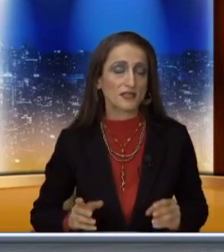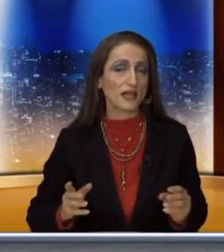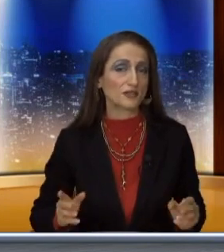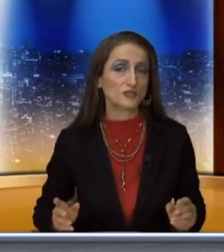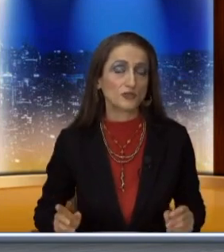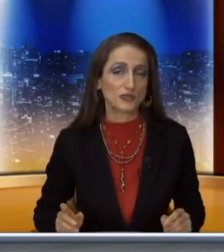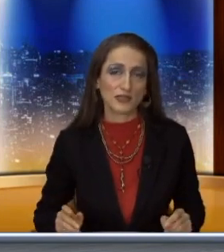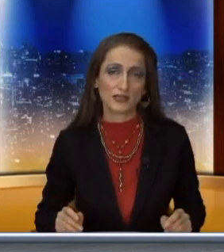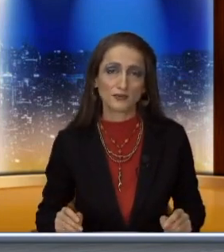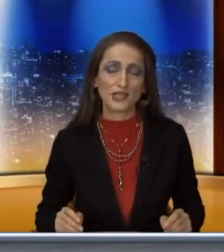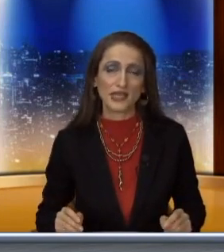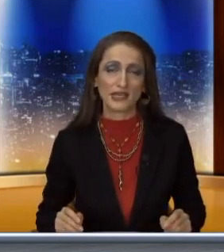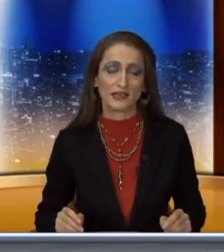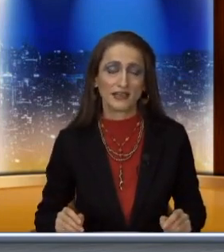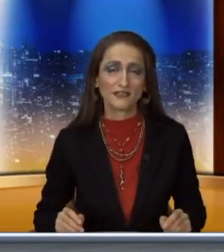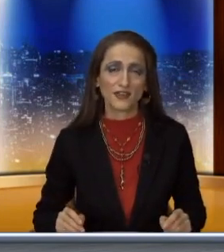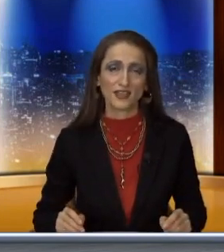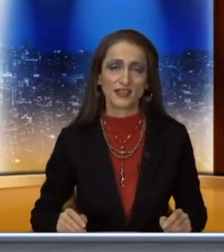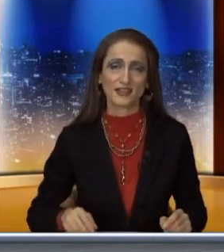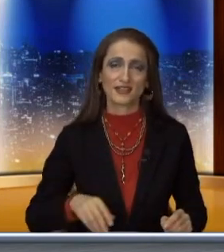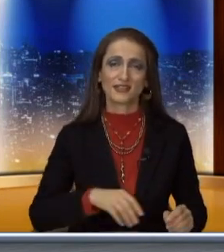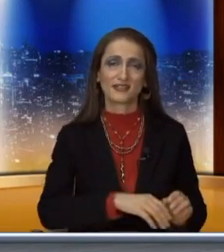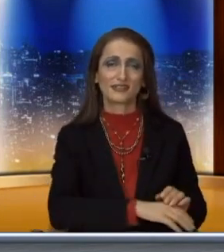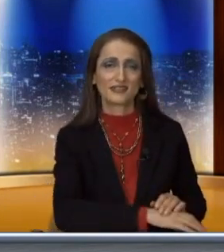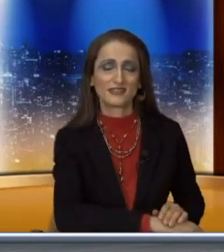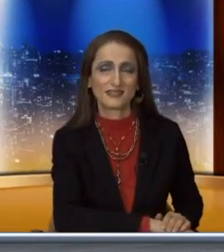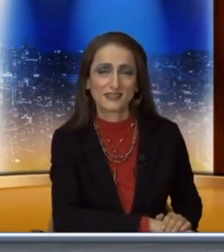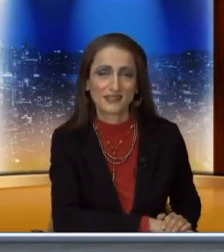دائما تتناقشون بيها؟ اتفضل.